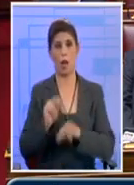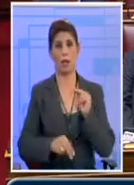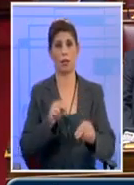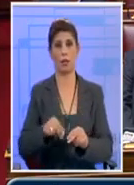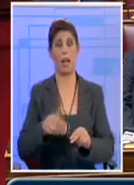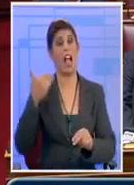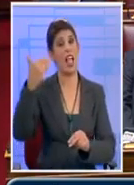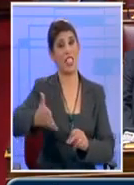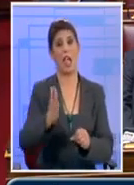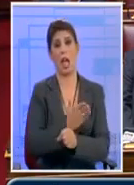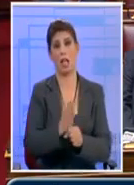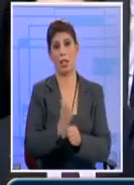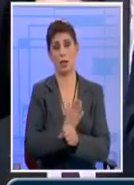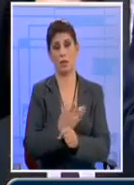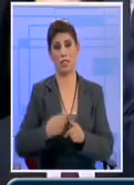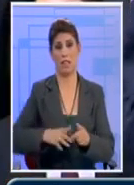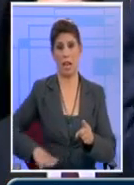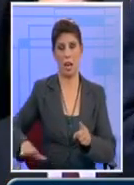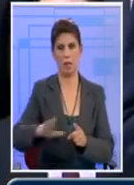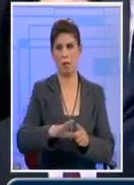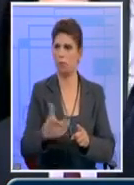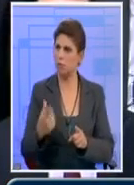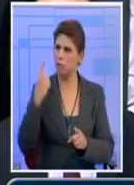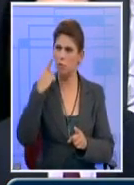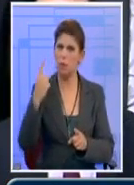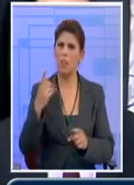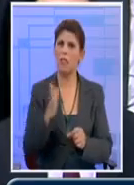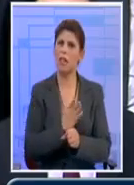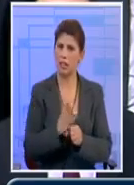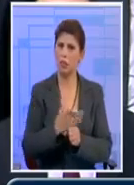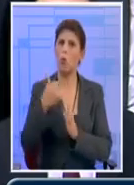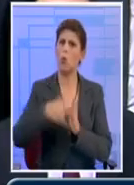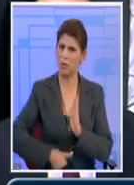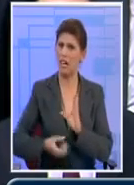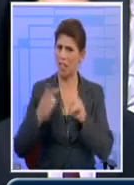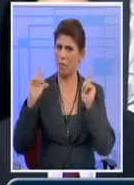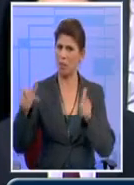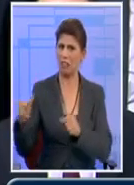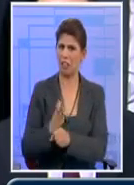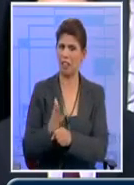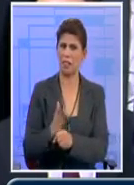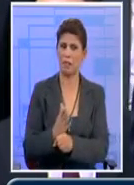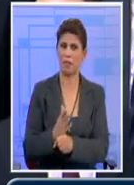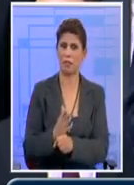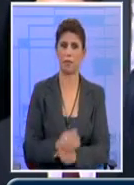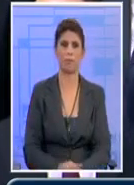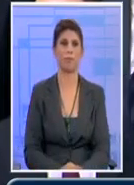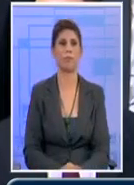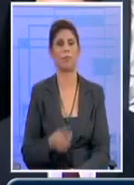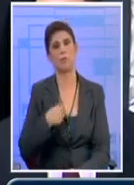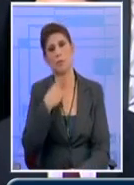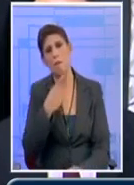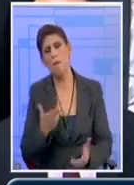θα καταστρέψουν τη χώρα και οι οποίες νομίζω θα καταστρέψουν κατ' ουσίαν τη Νέα Δημοκρατία, έχω να